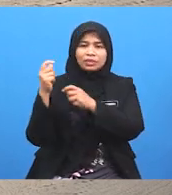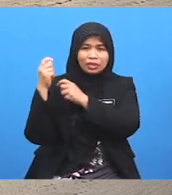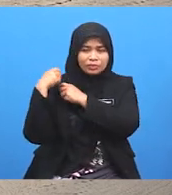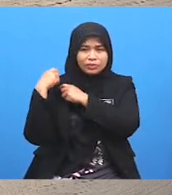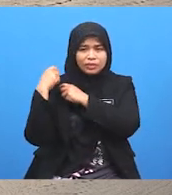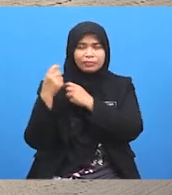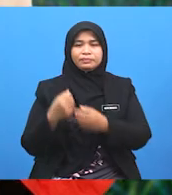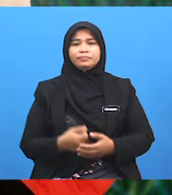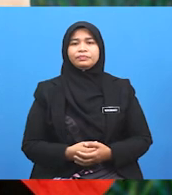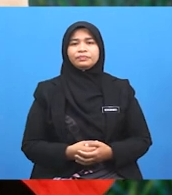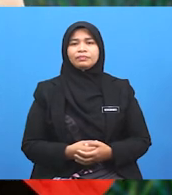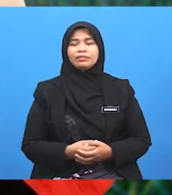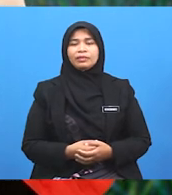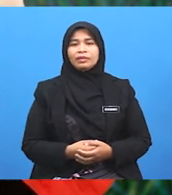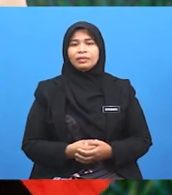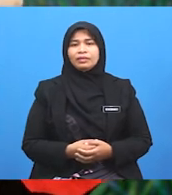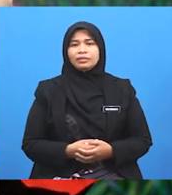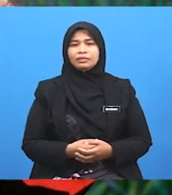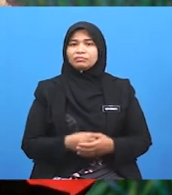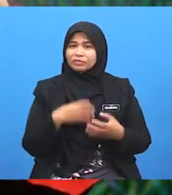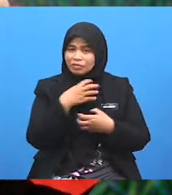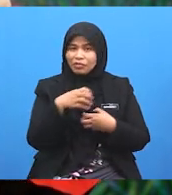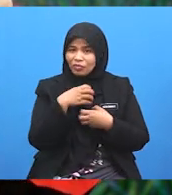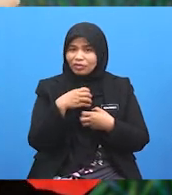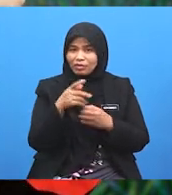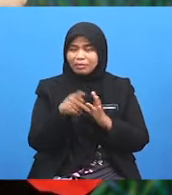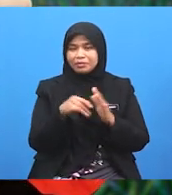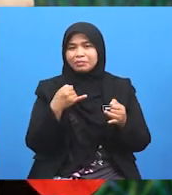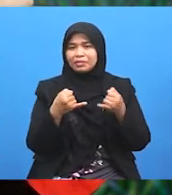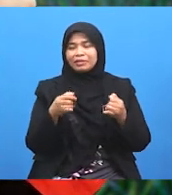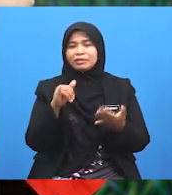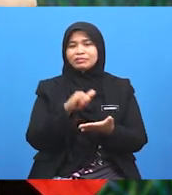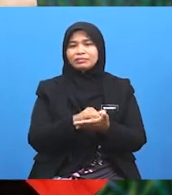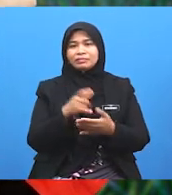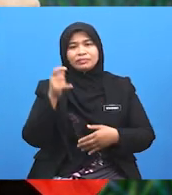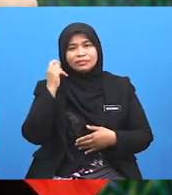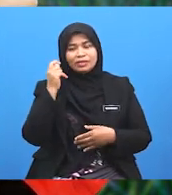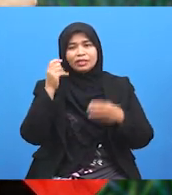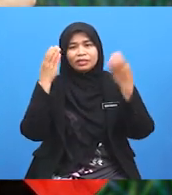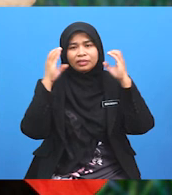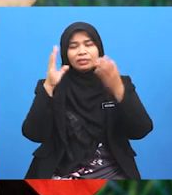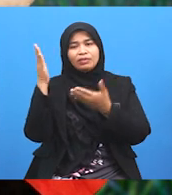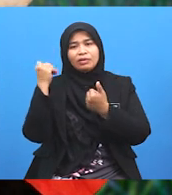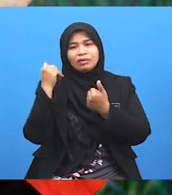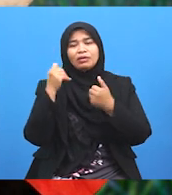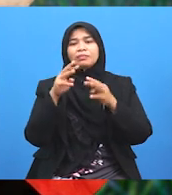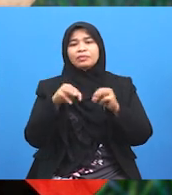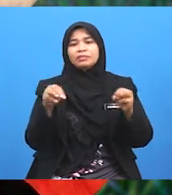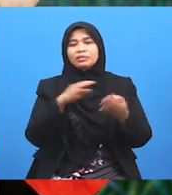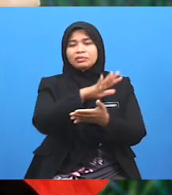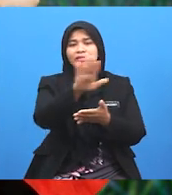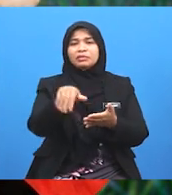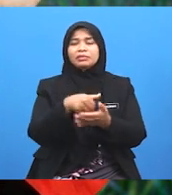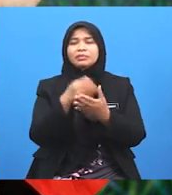dimandatkan. Mira, seronok tak permainan itu tadi? Cikgu berharap murid sekalian